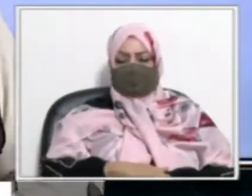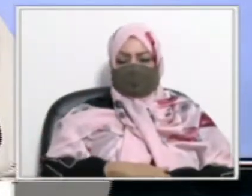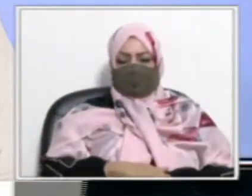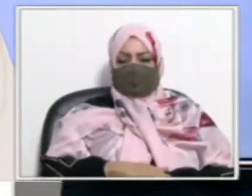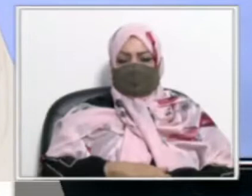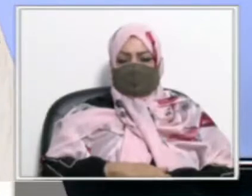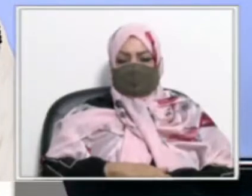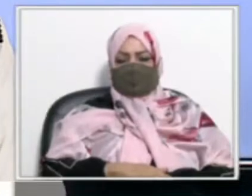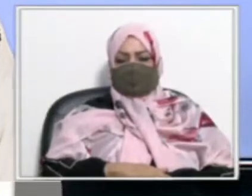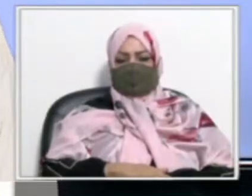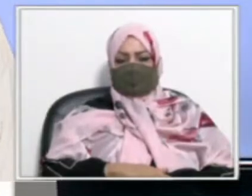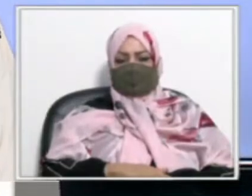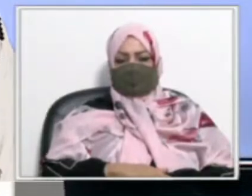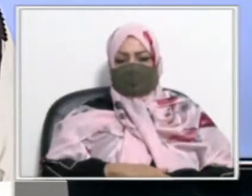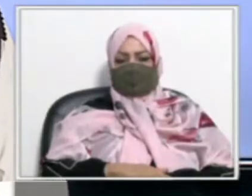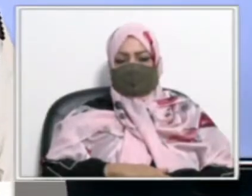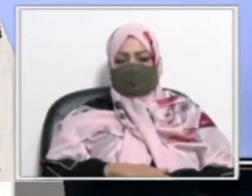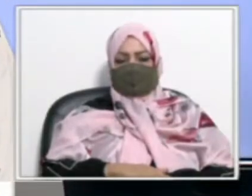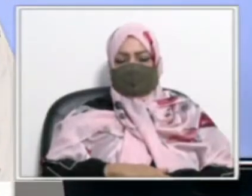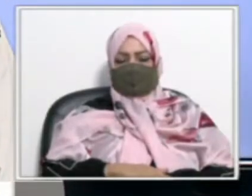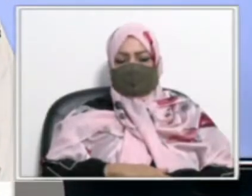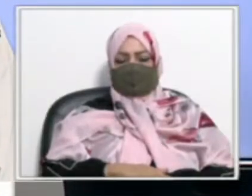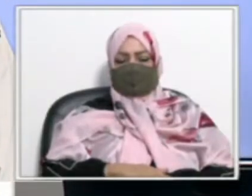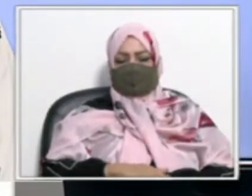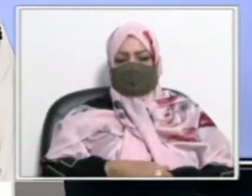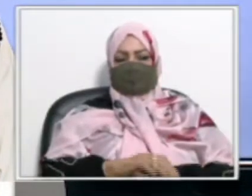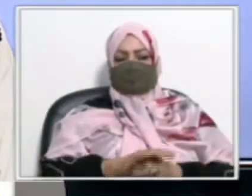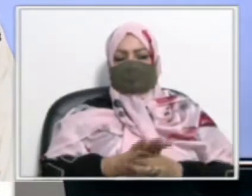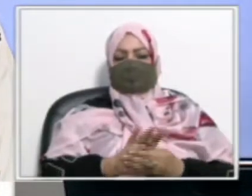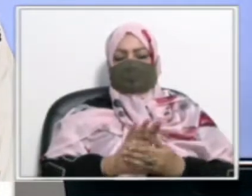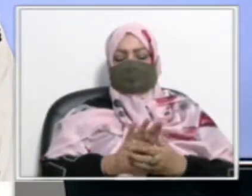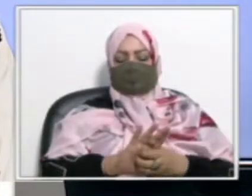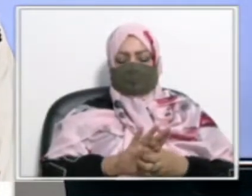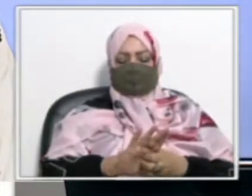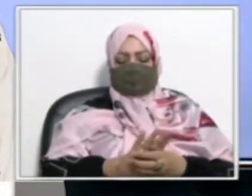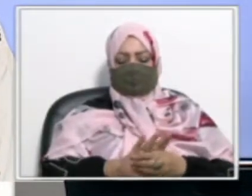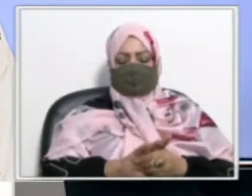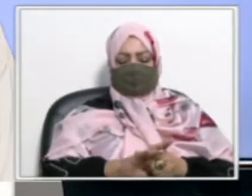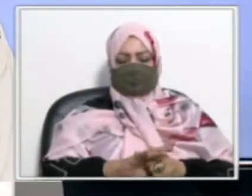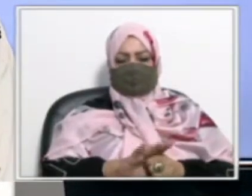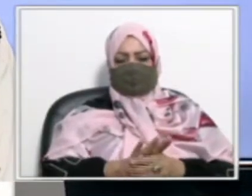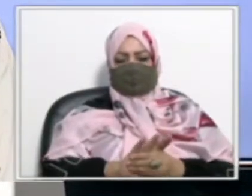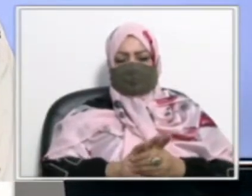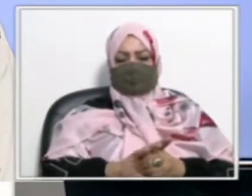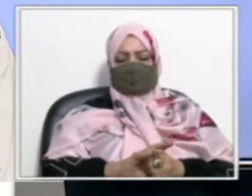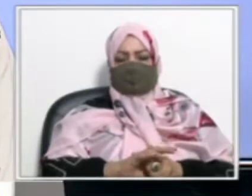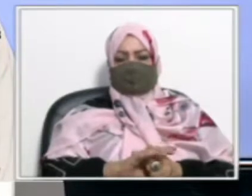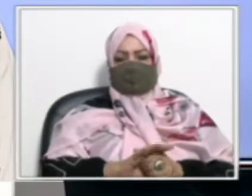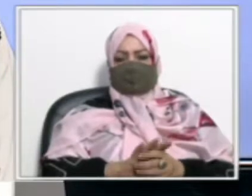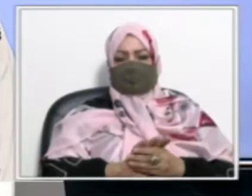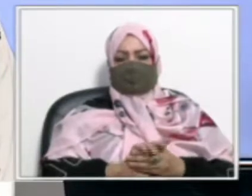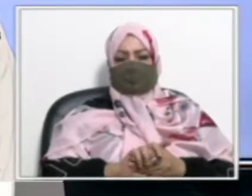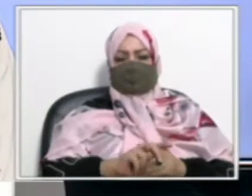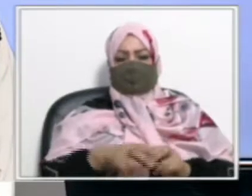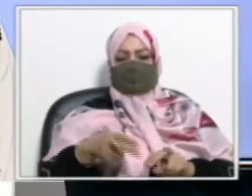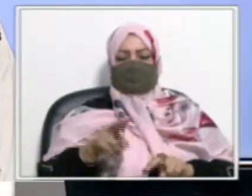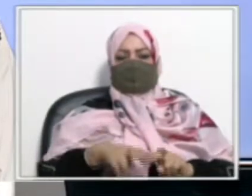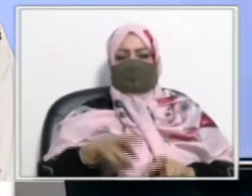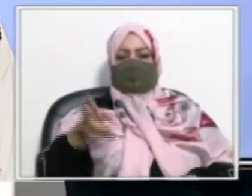ثم سأل كذلك عن الذي يتنقل بين العلماء والمشايخ ليجد جوابا